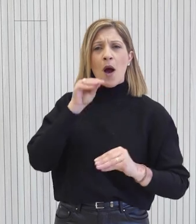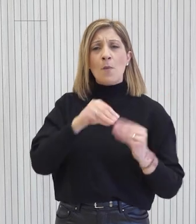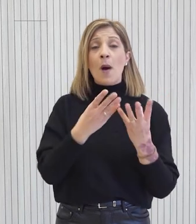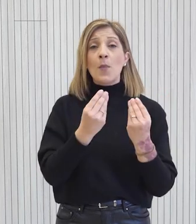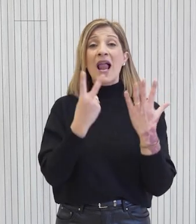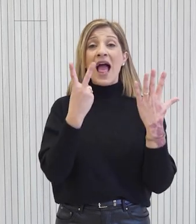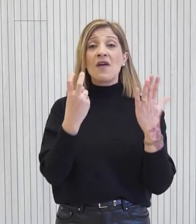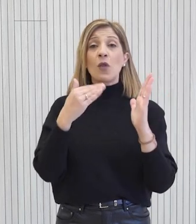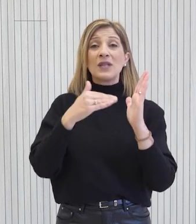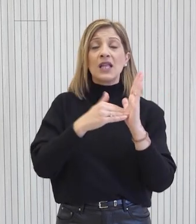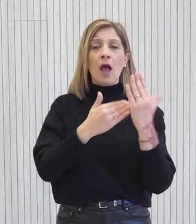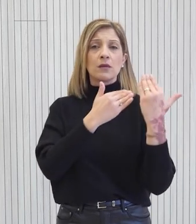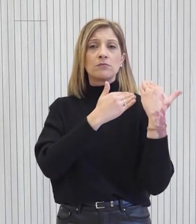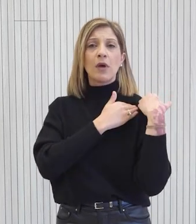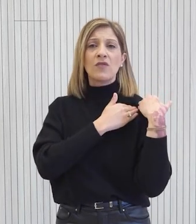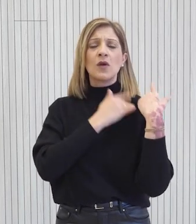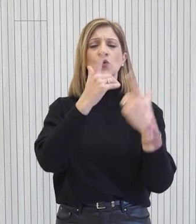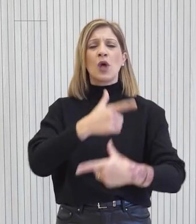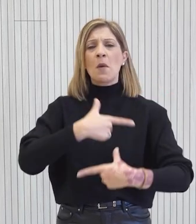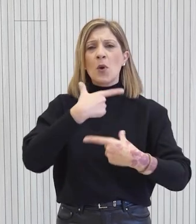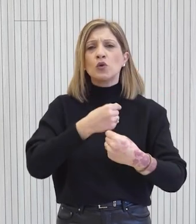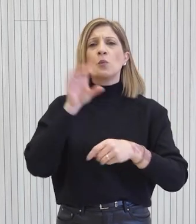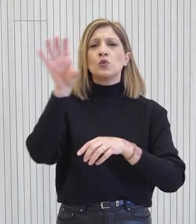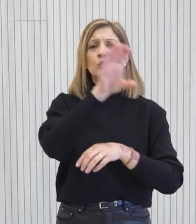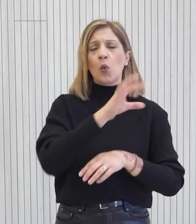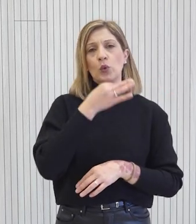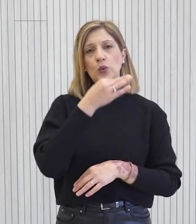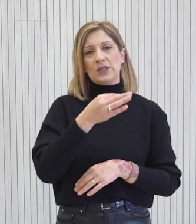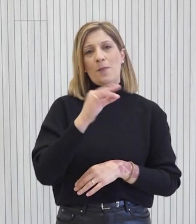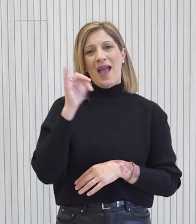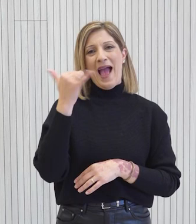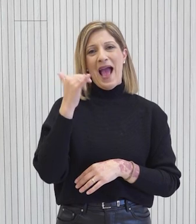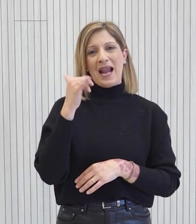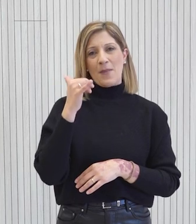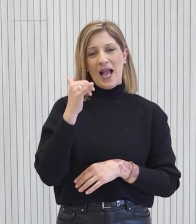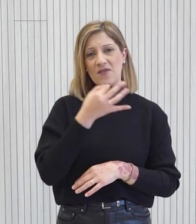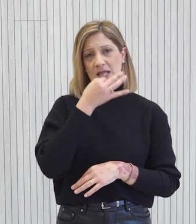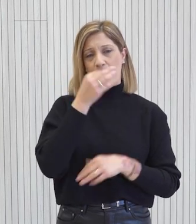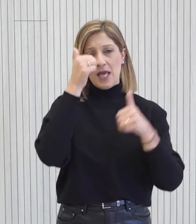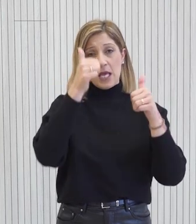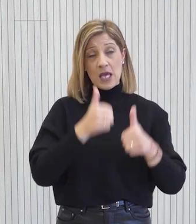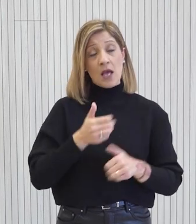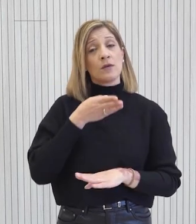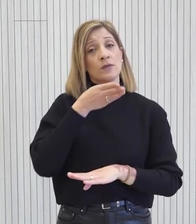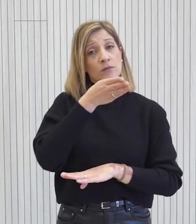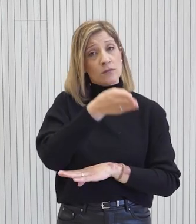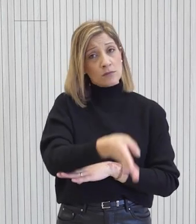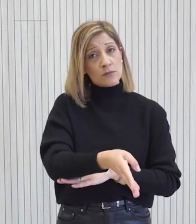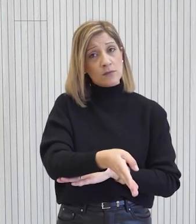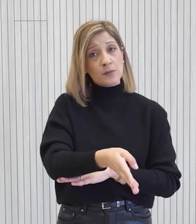τους 70.000 αξιωματούχους και απεσταλμένους, σύμφωνα με την Προεδρία των Ηνωμένων Αραβικών Εμμυράτων. Παρόν αναμένεται να